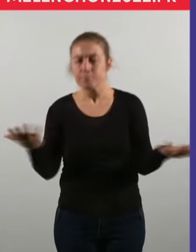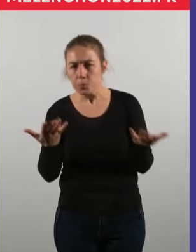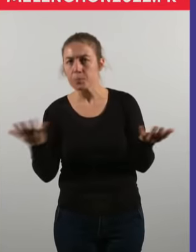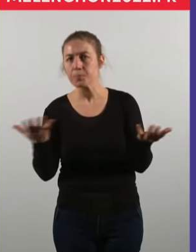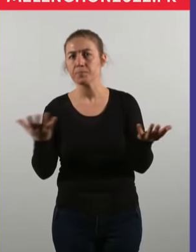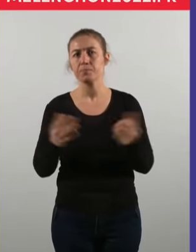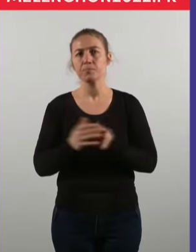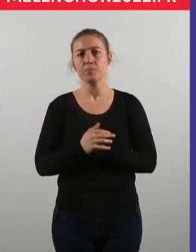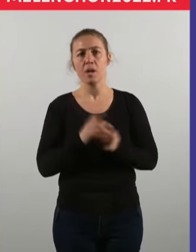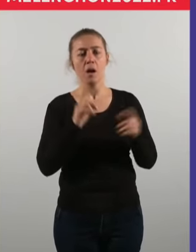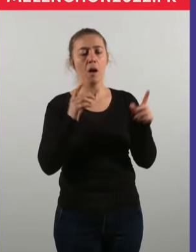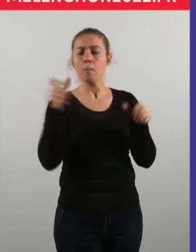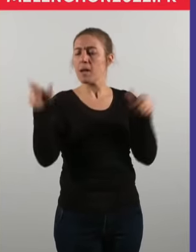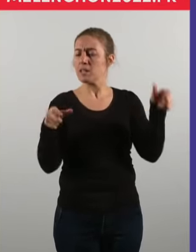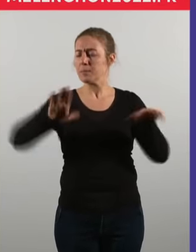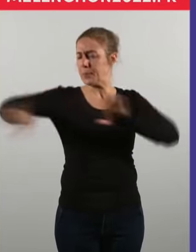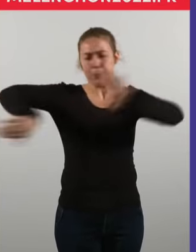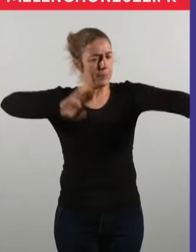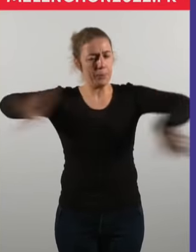qu'il est temps de les déloger.